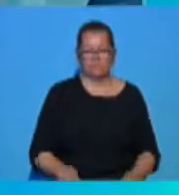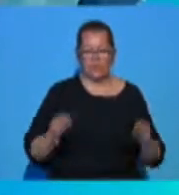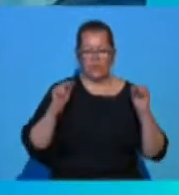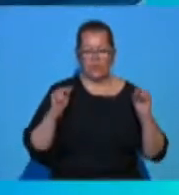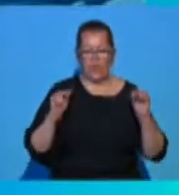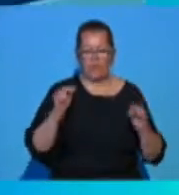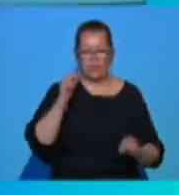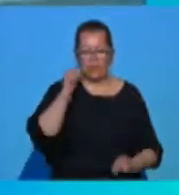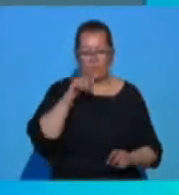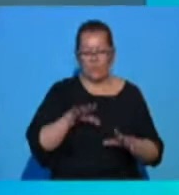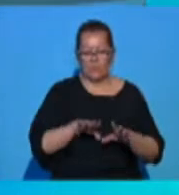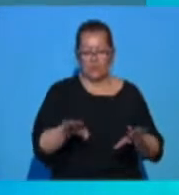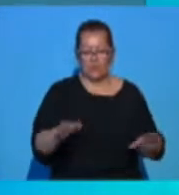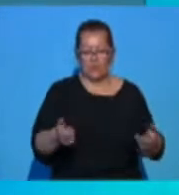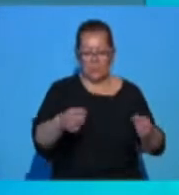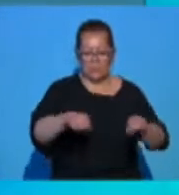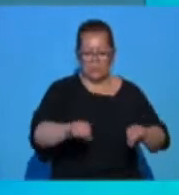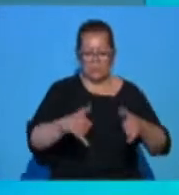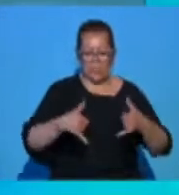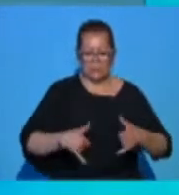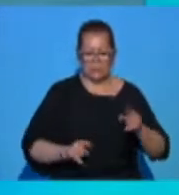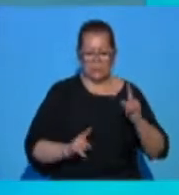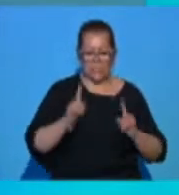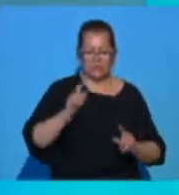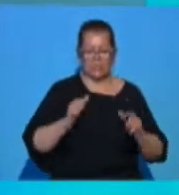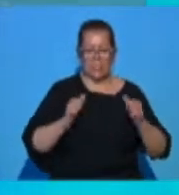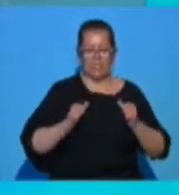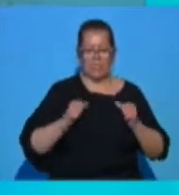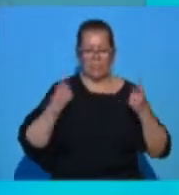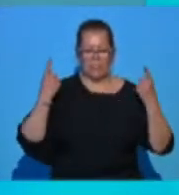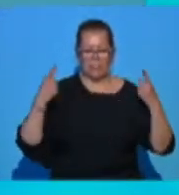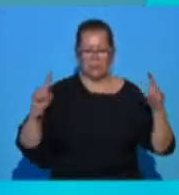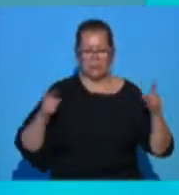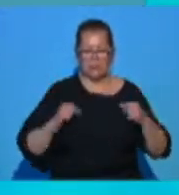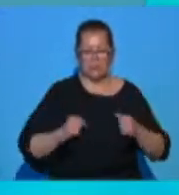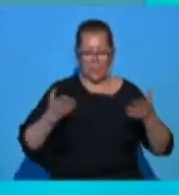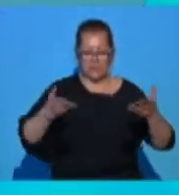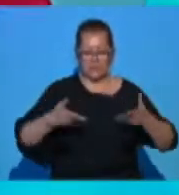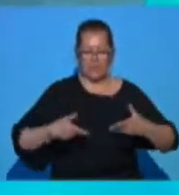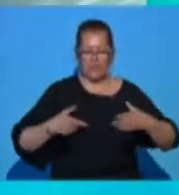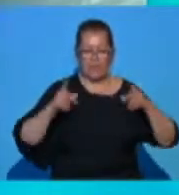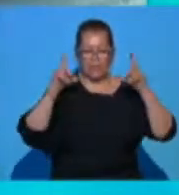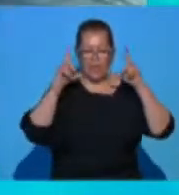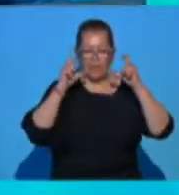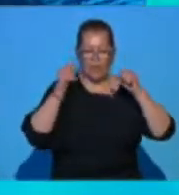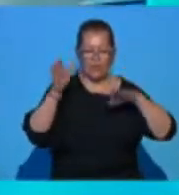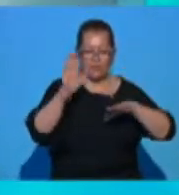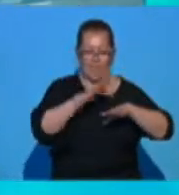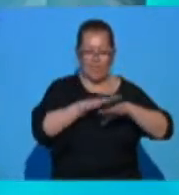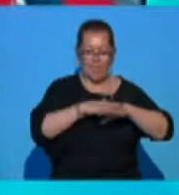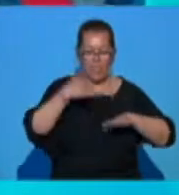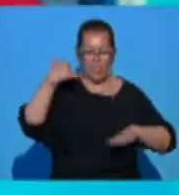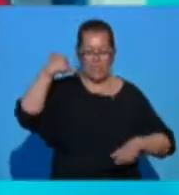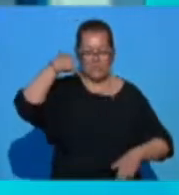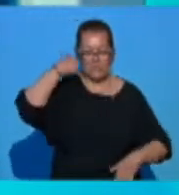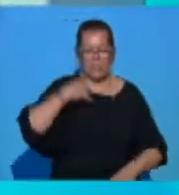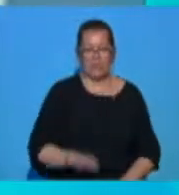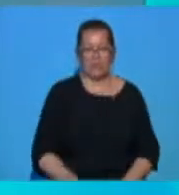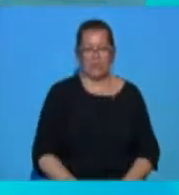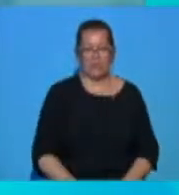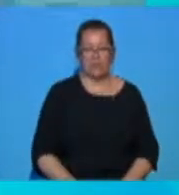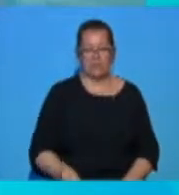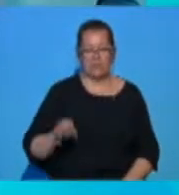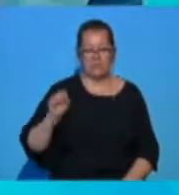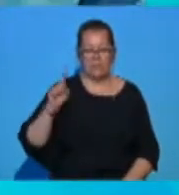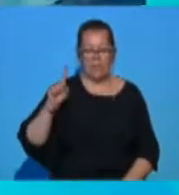Doamnelor, domnilor, telejurnalul a ajuns la final. Dacă sunteți martorii unor evenimente care pot deveni o știre, ne puteți trimite imagini și informații pe